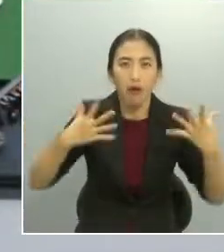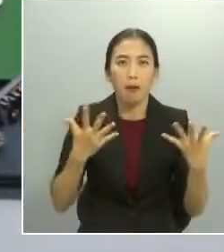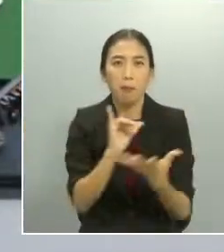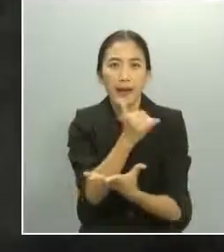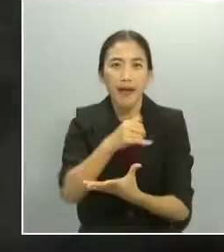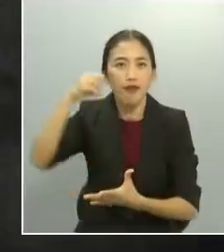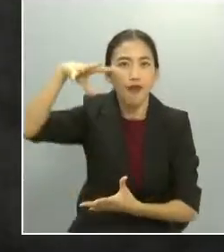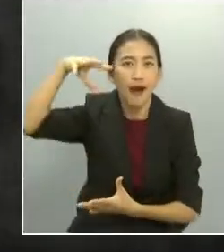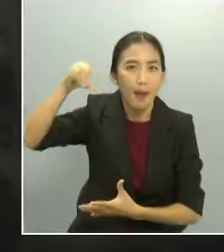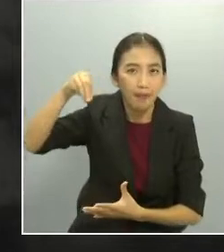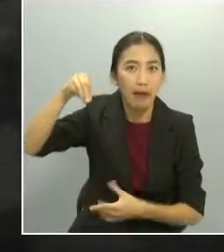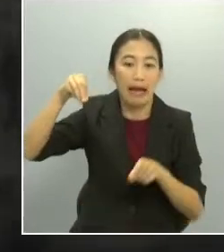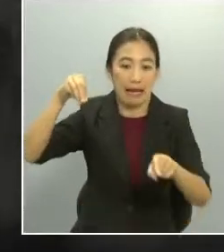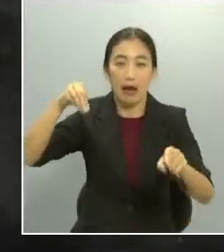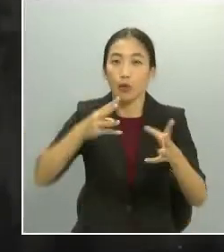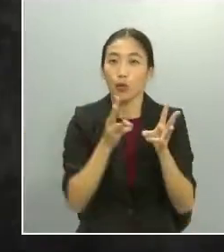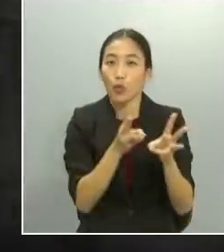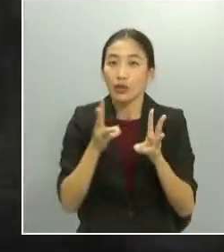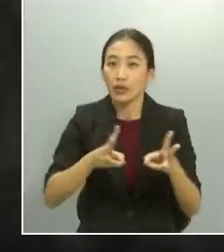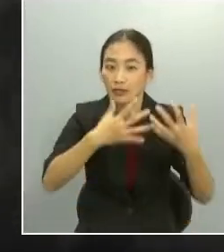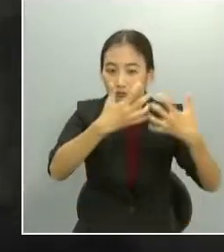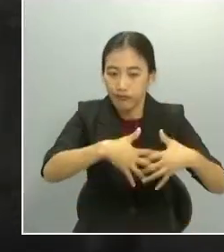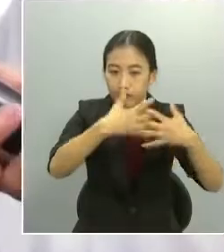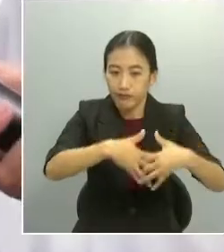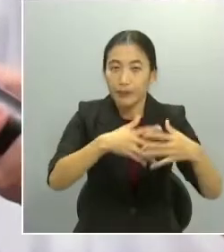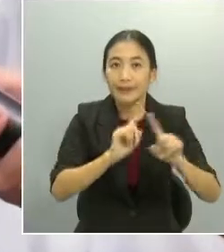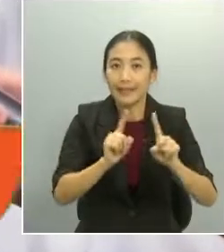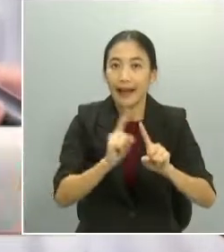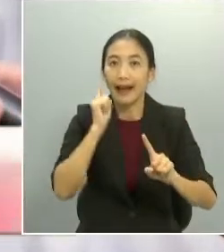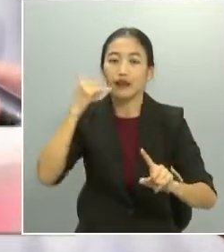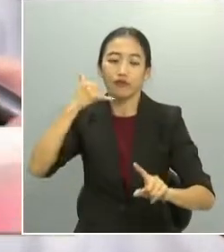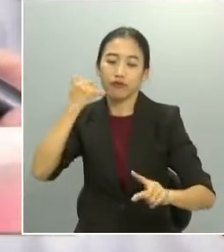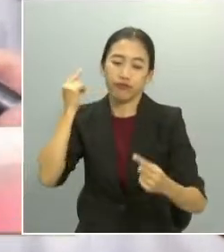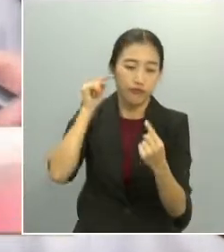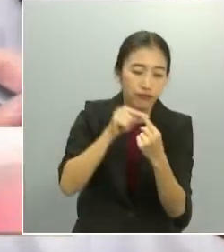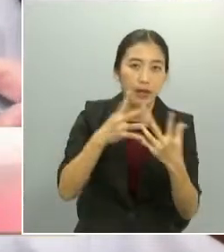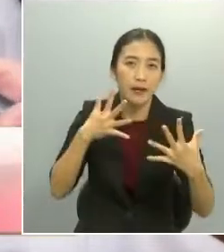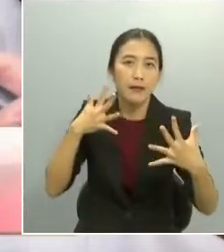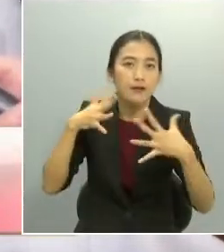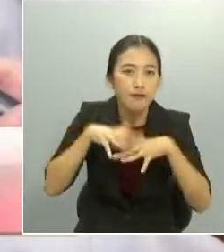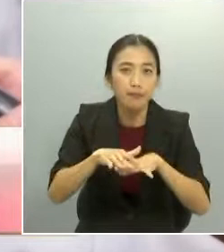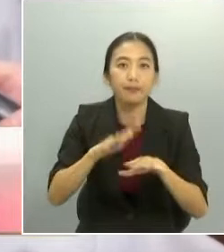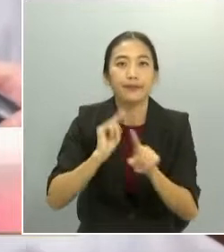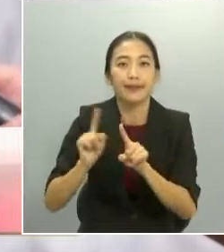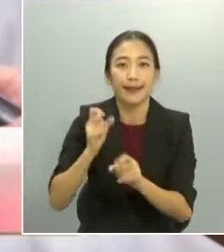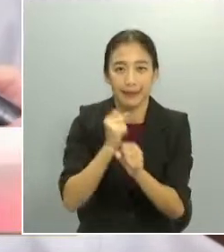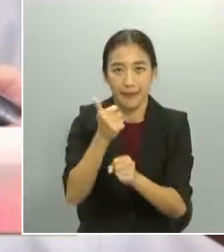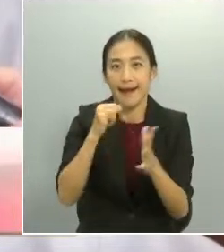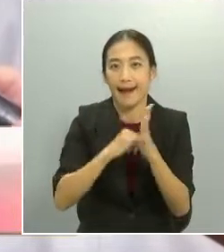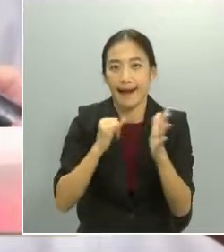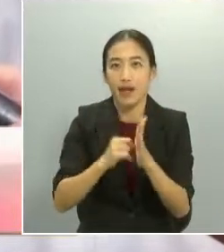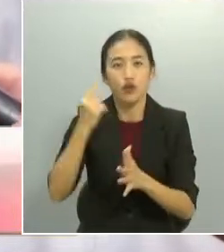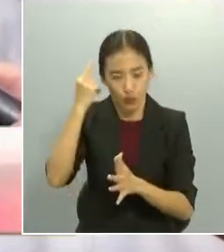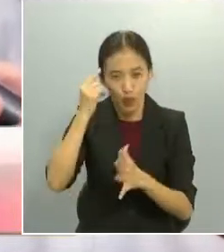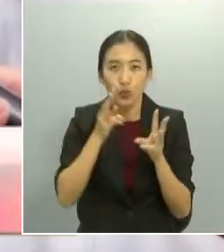นะฮะก็จะมีกระบวนการในการประสานงานกันนะครับโดยตรงเรียกว่ามี log Bookนะฮะดูโปรไฟล์ของแต่ละ